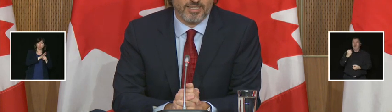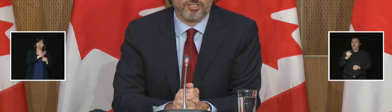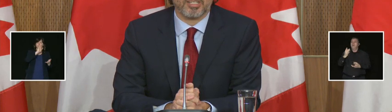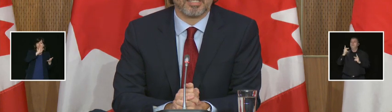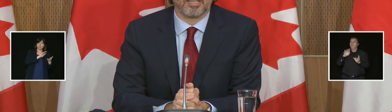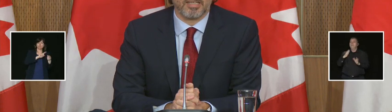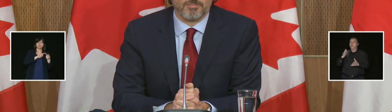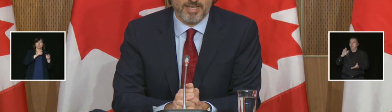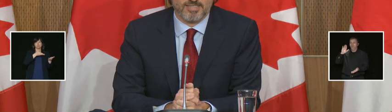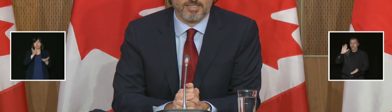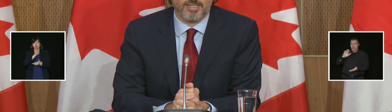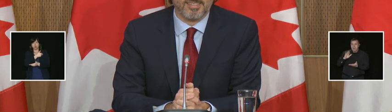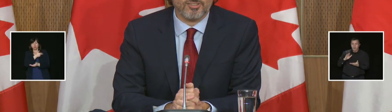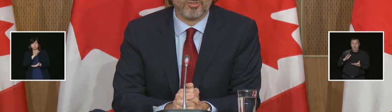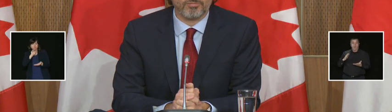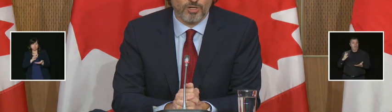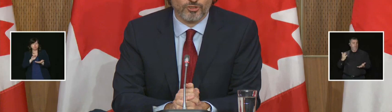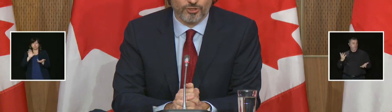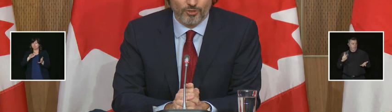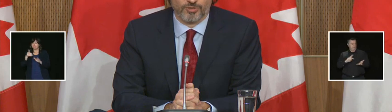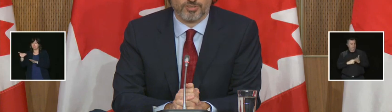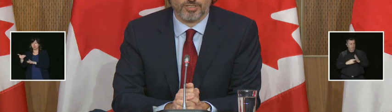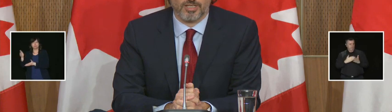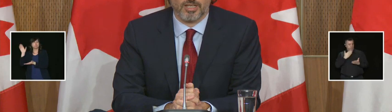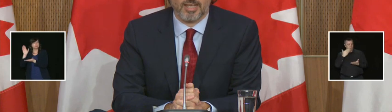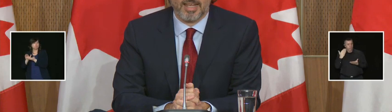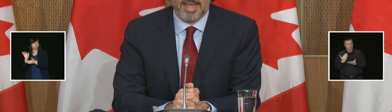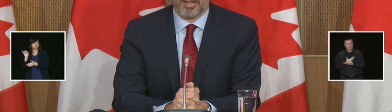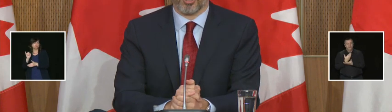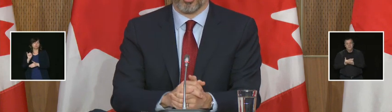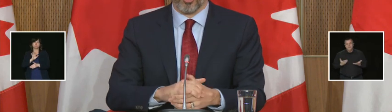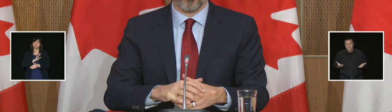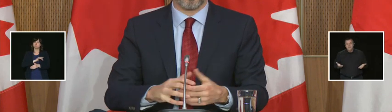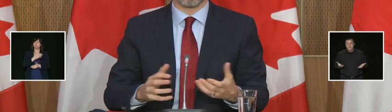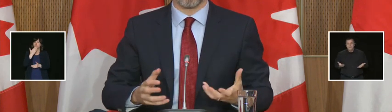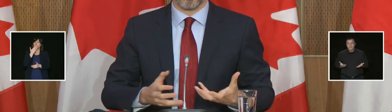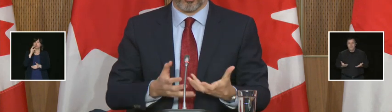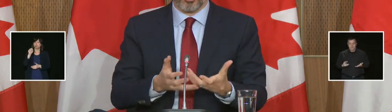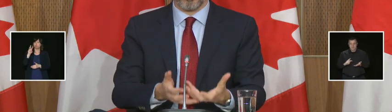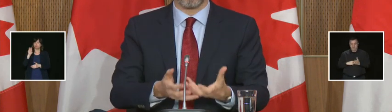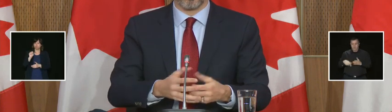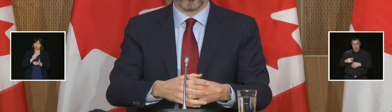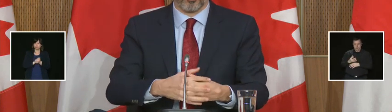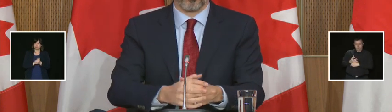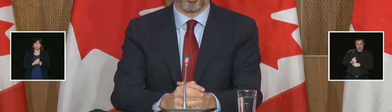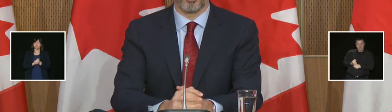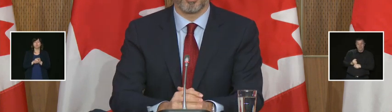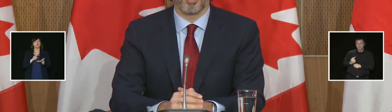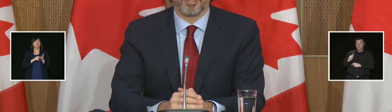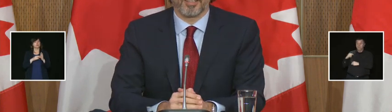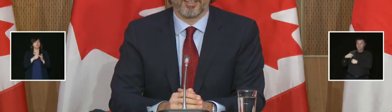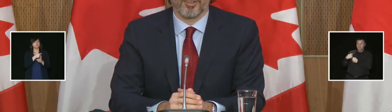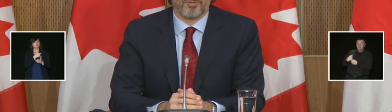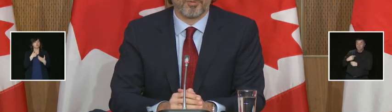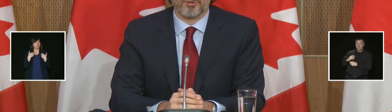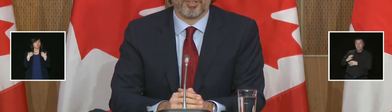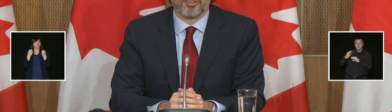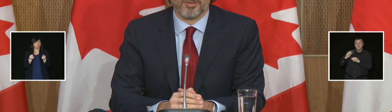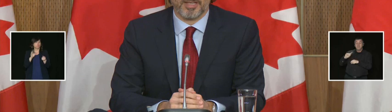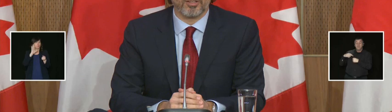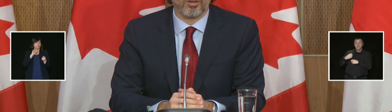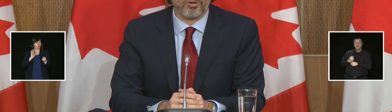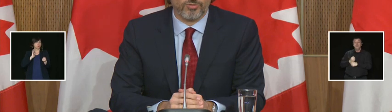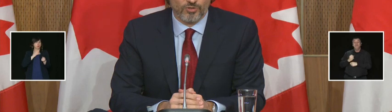décès de tragédie bc c'est une bonne chose alors on peut être confiant que les mesures qu'on a depuis